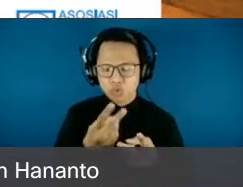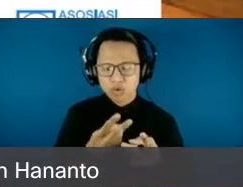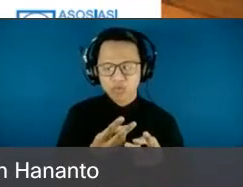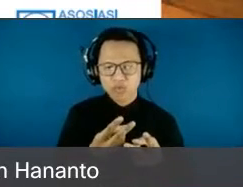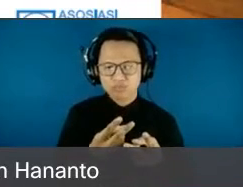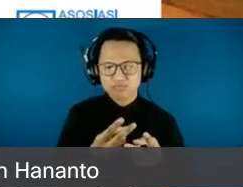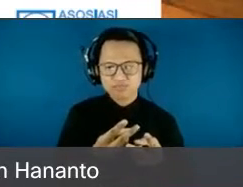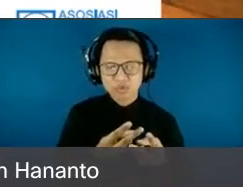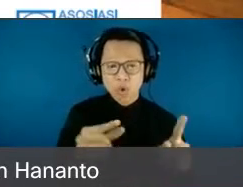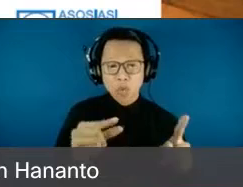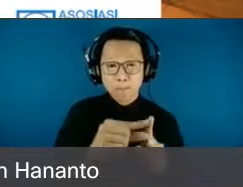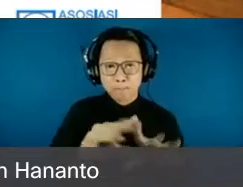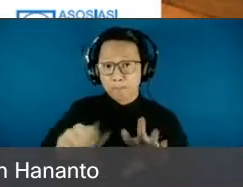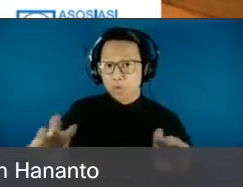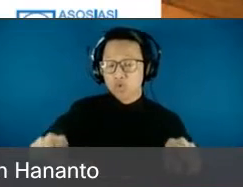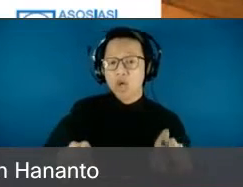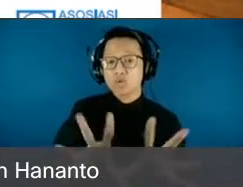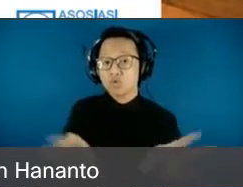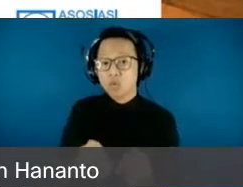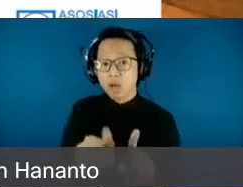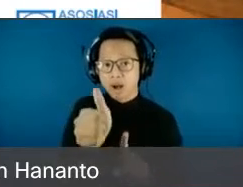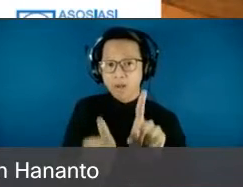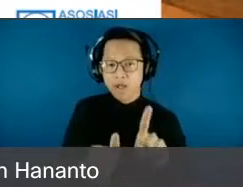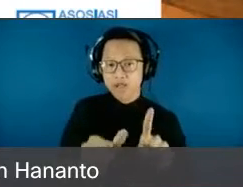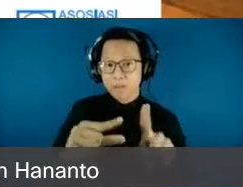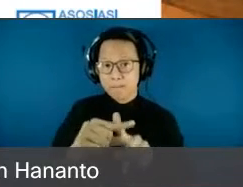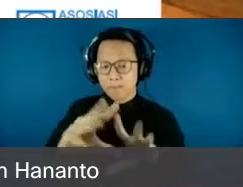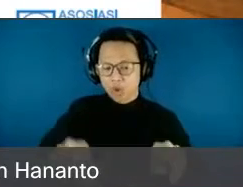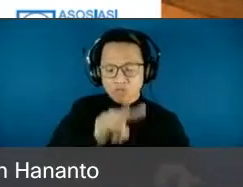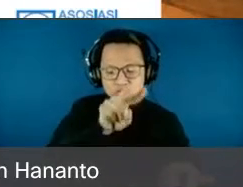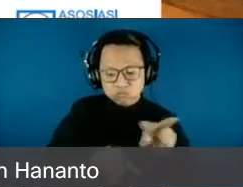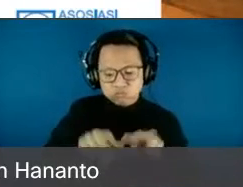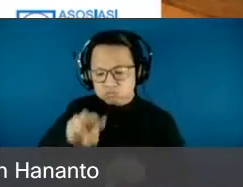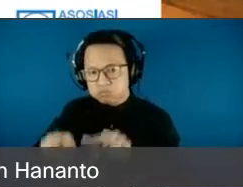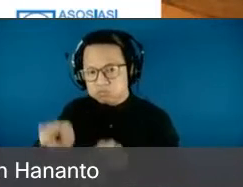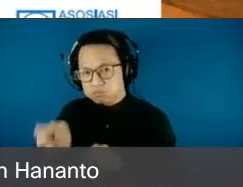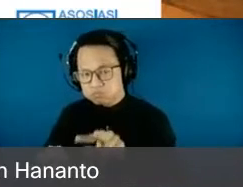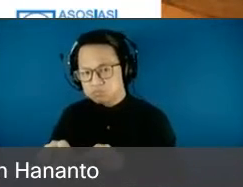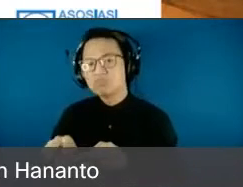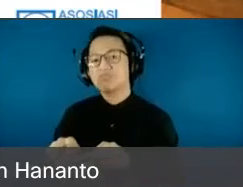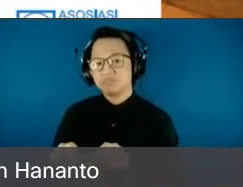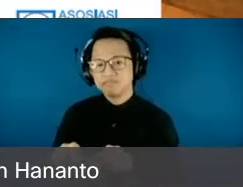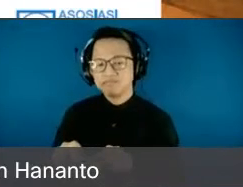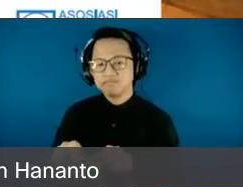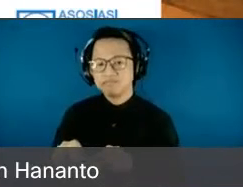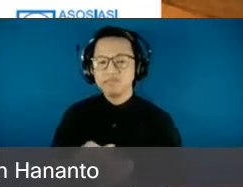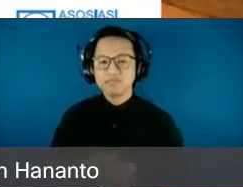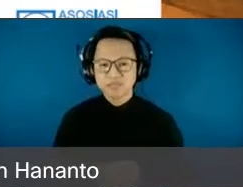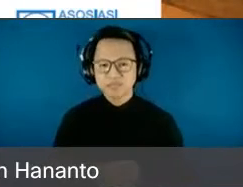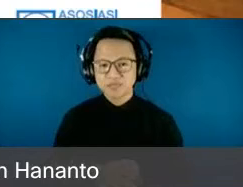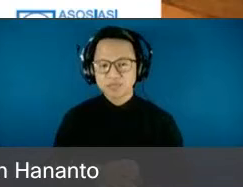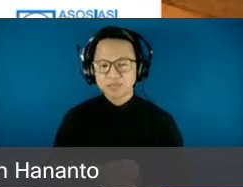kepada supplier-supplier kami yang berjumlah 16 supplier. Yang survei itu diekstrak dari